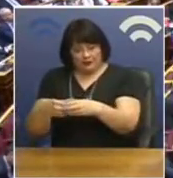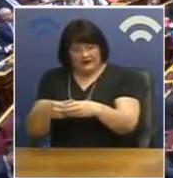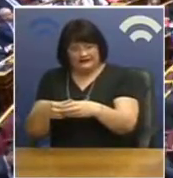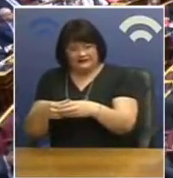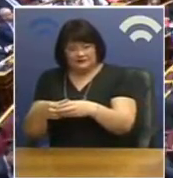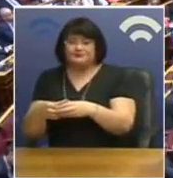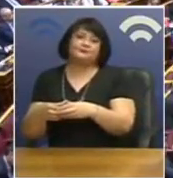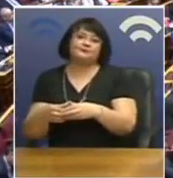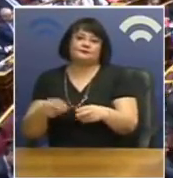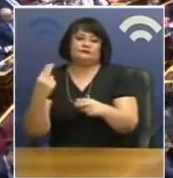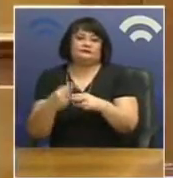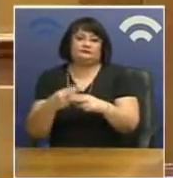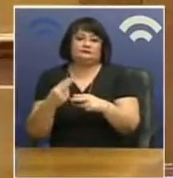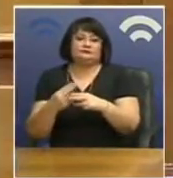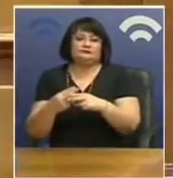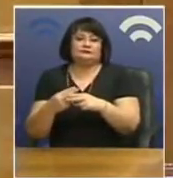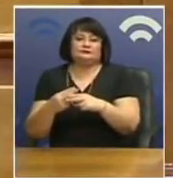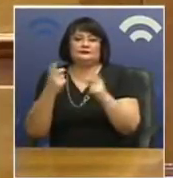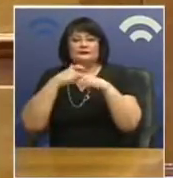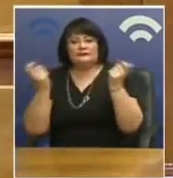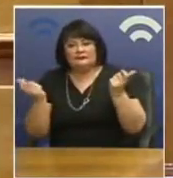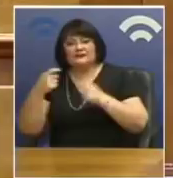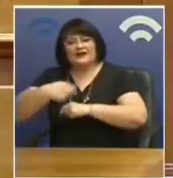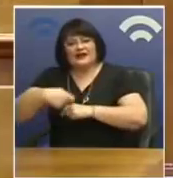Ήταν νομικές σχολές, ενώσεις δικαστών,